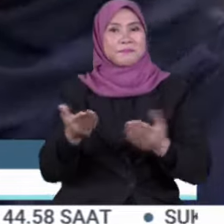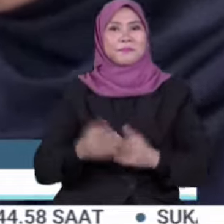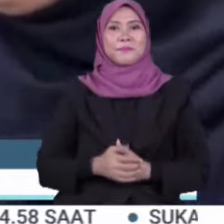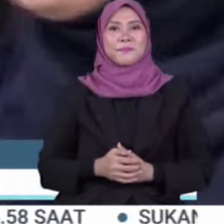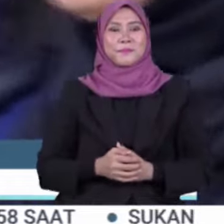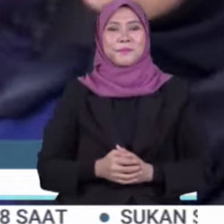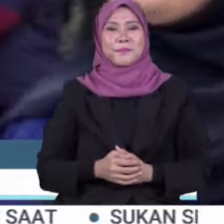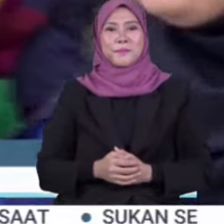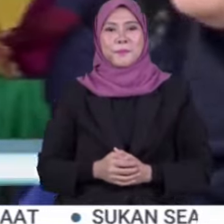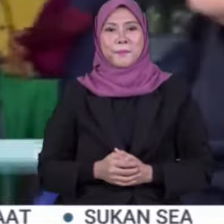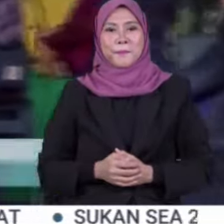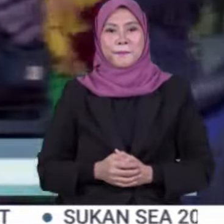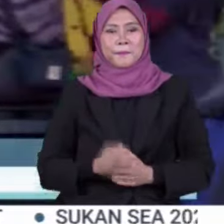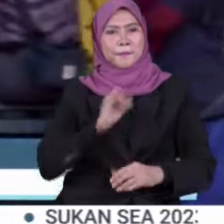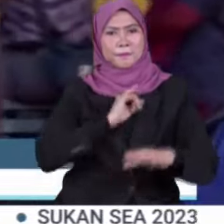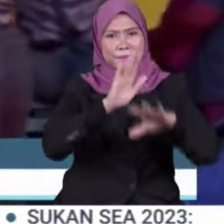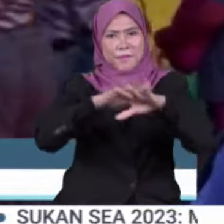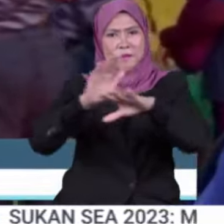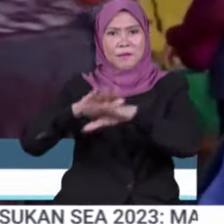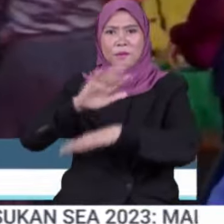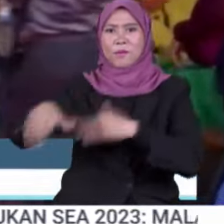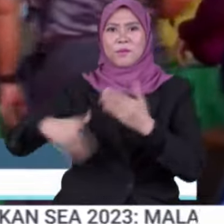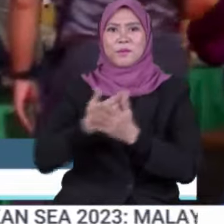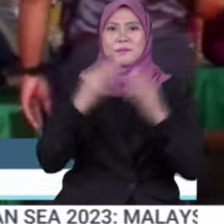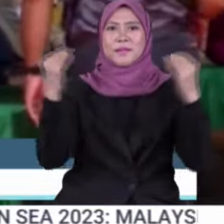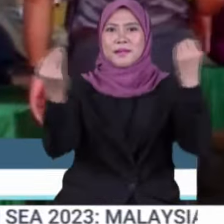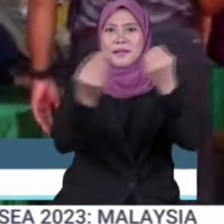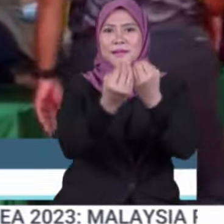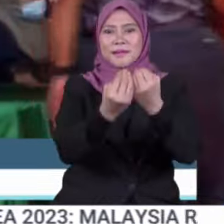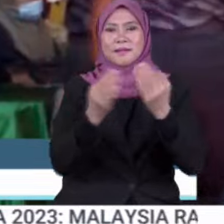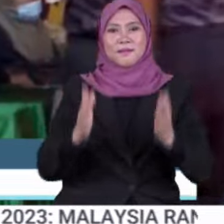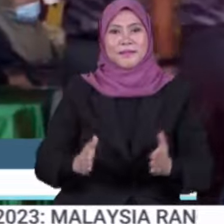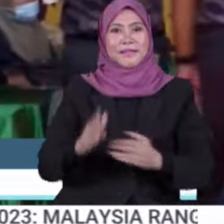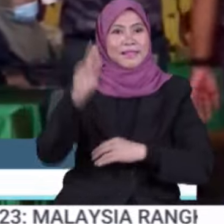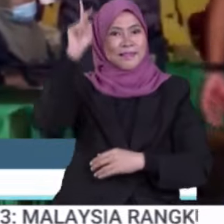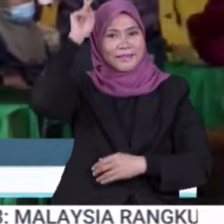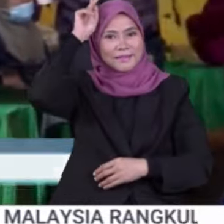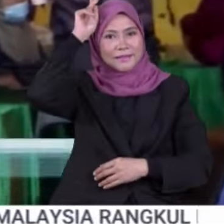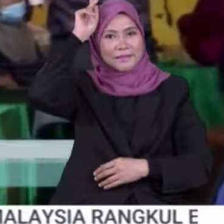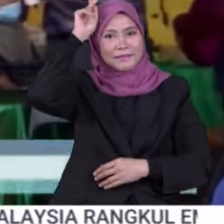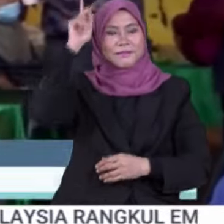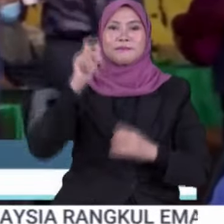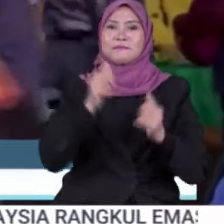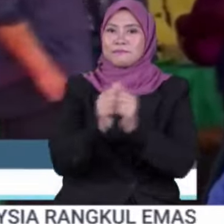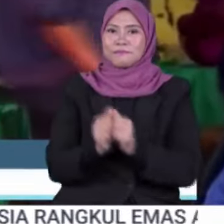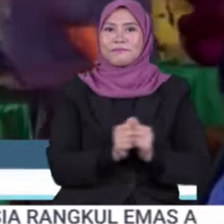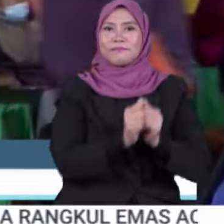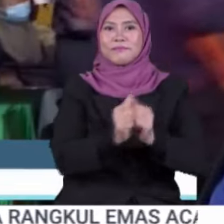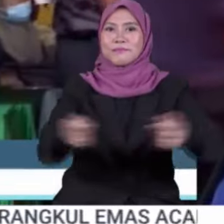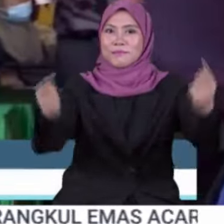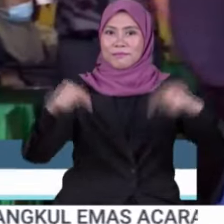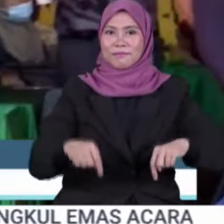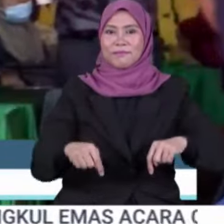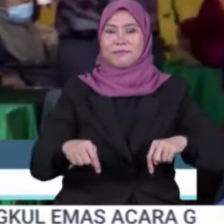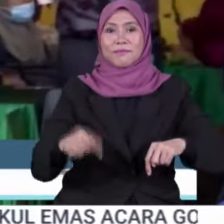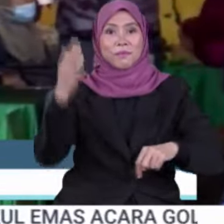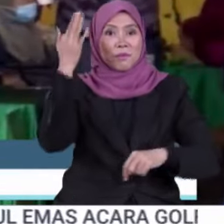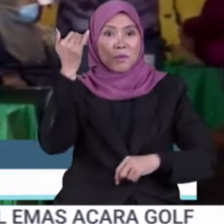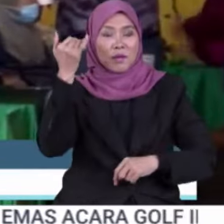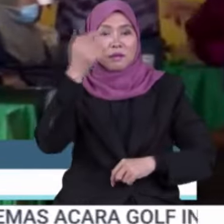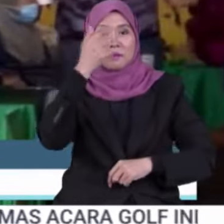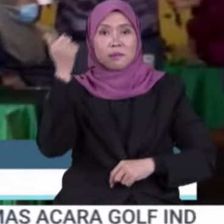jadi saya mengajaklah semua masyarakat, pengunjung-pengunjung di negeri Kelantan ini supaya sama-sama hadir. Okey, sebab